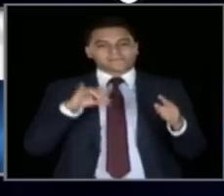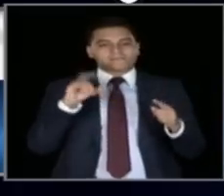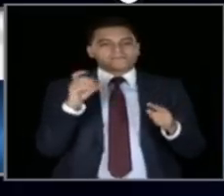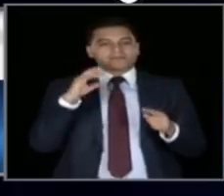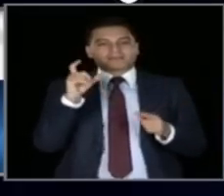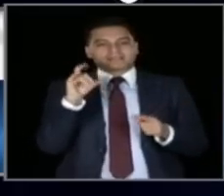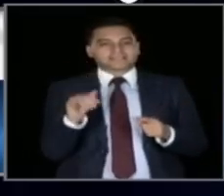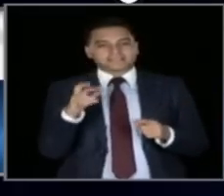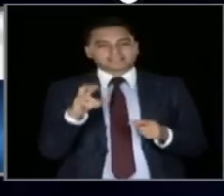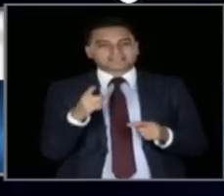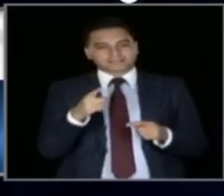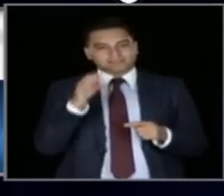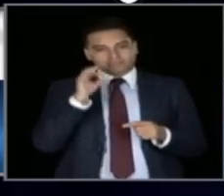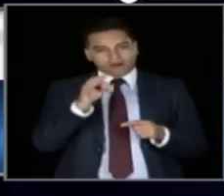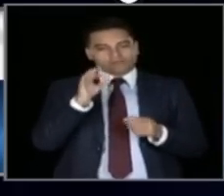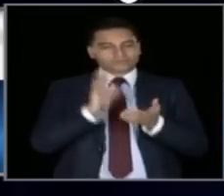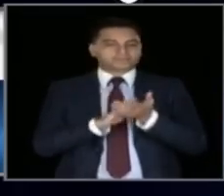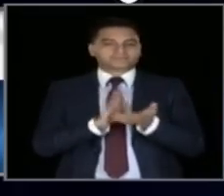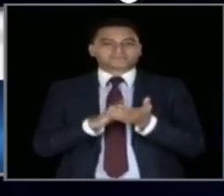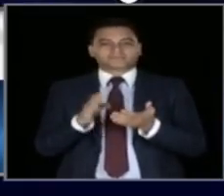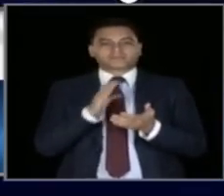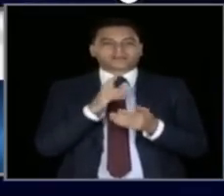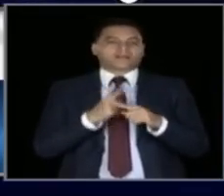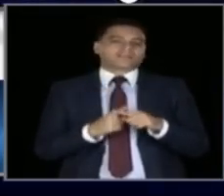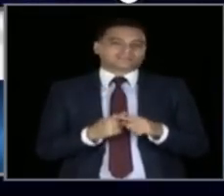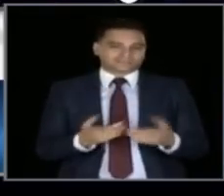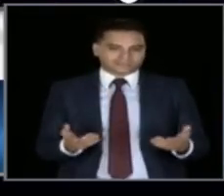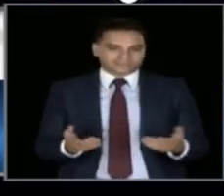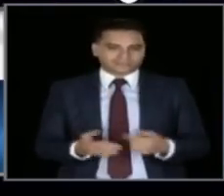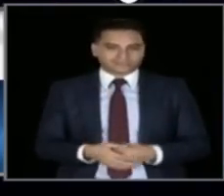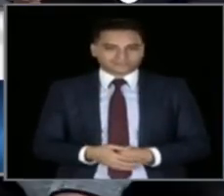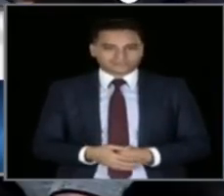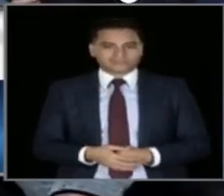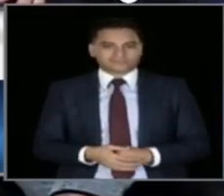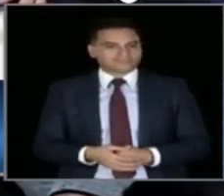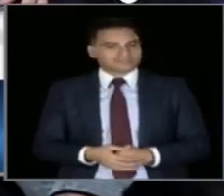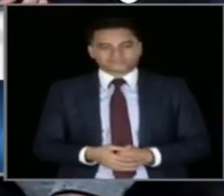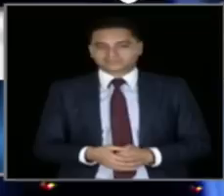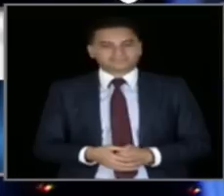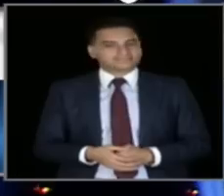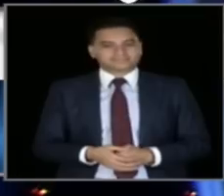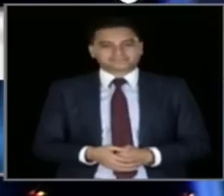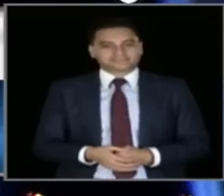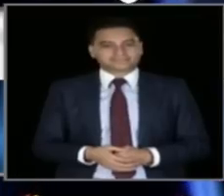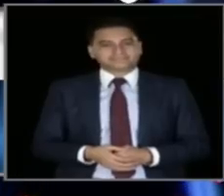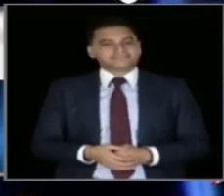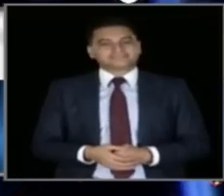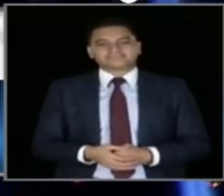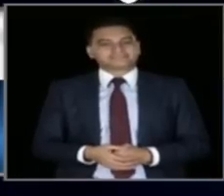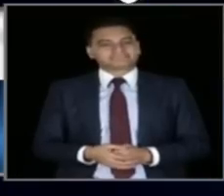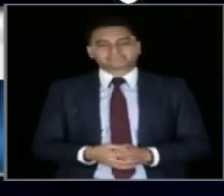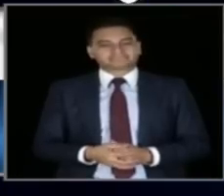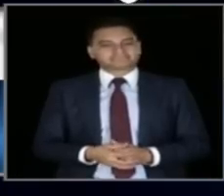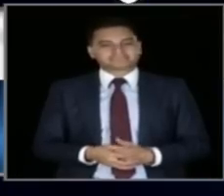والمنجنيز يا مصطفى برافو عليك. ايه ده بجد؟ اجابه خاطئه. ايه ده غلط برضو؟ ما وقفتش